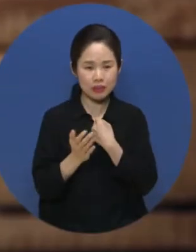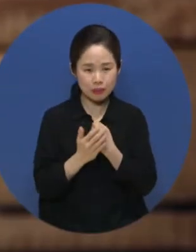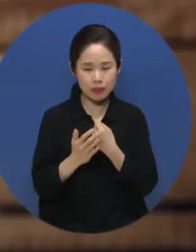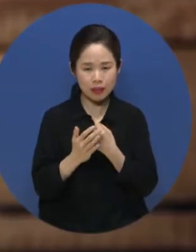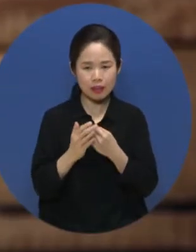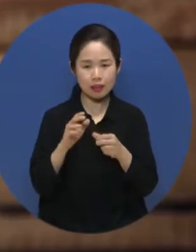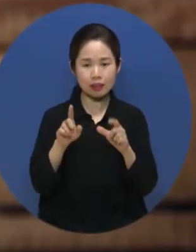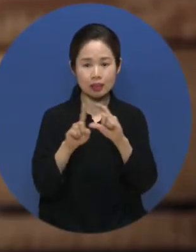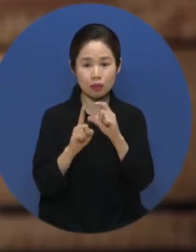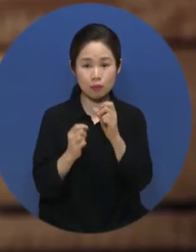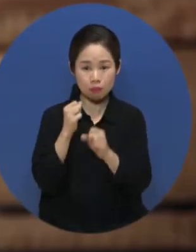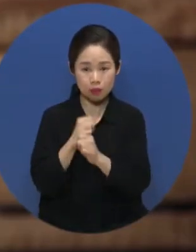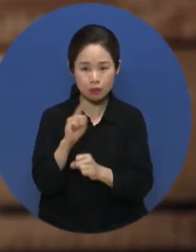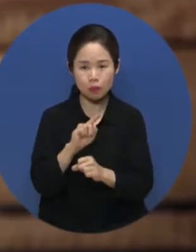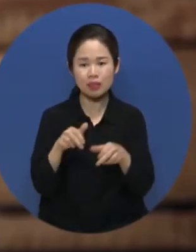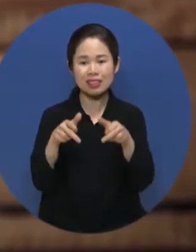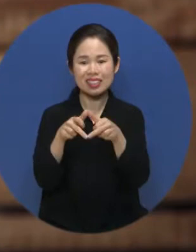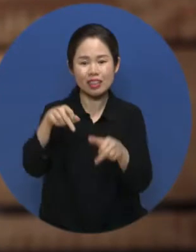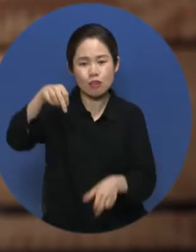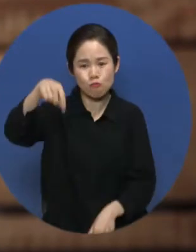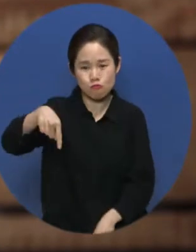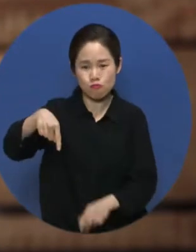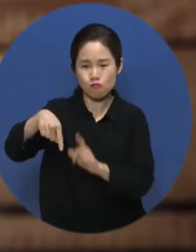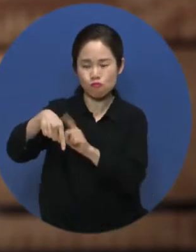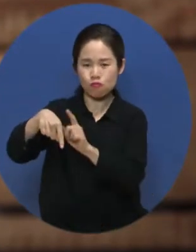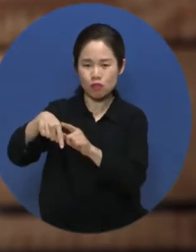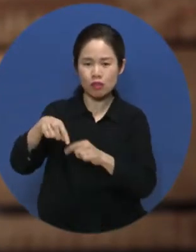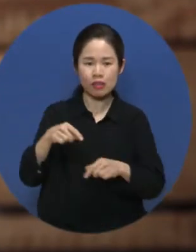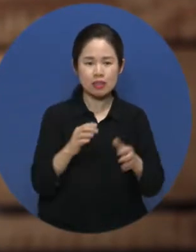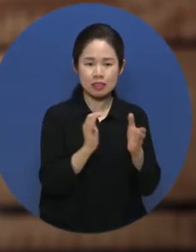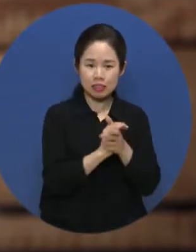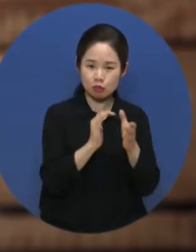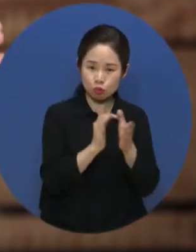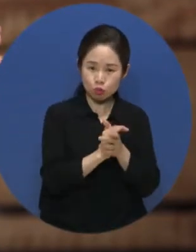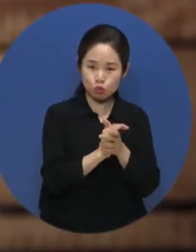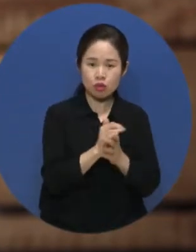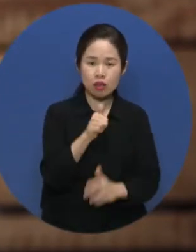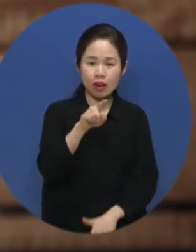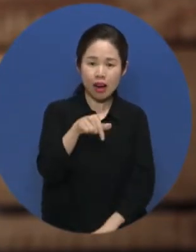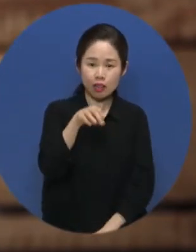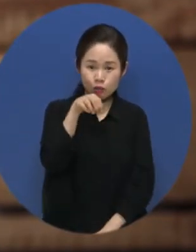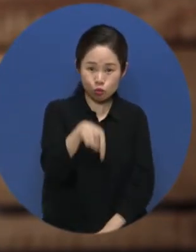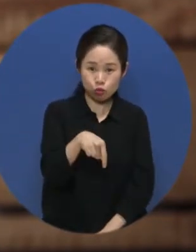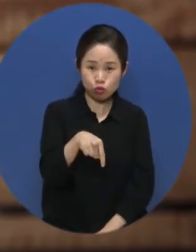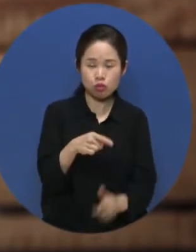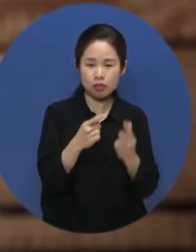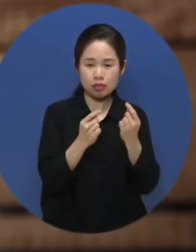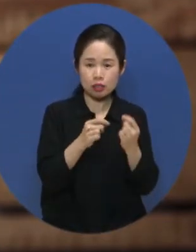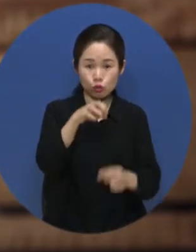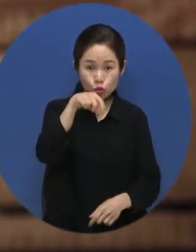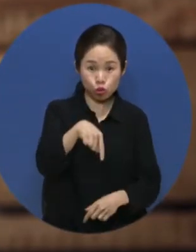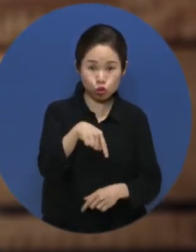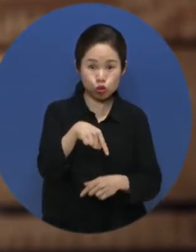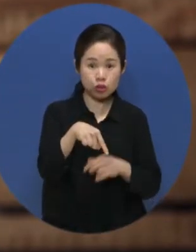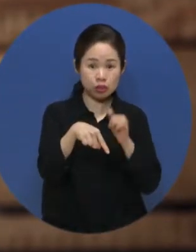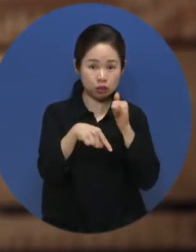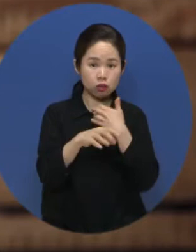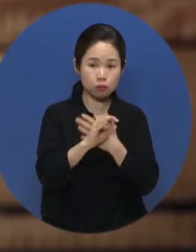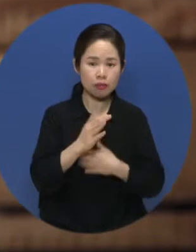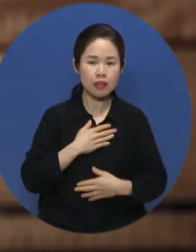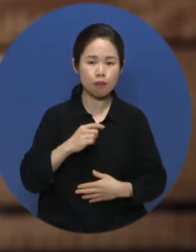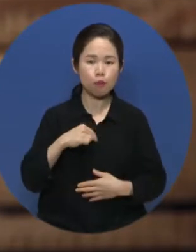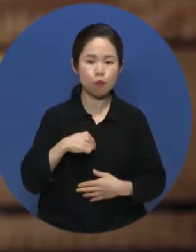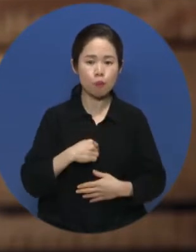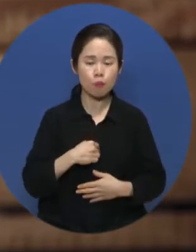장애우예요. 근데 친구나 전우처럼, 하구나 전우처럼 끝에 우자가 들어가면 자기 자신을 지칭할 때 쓸